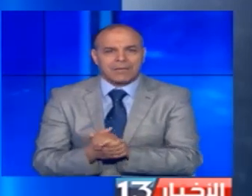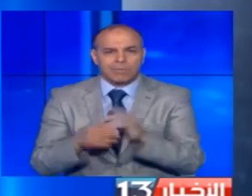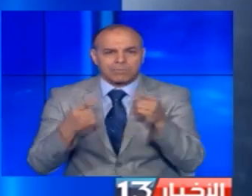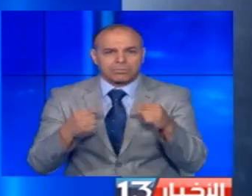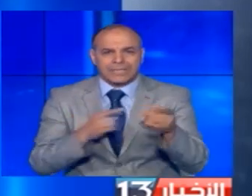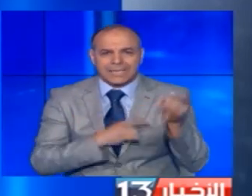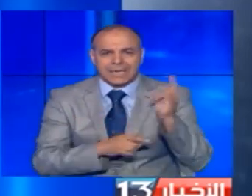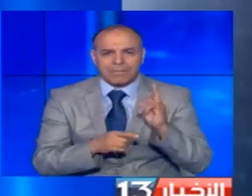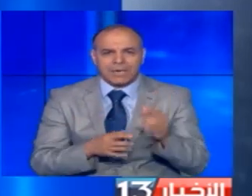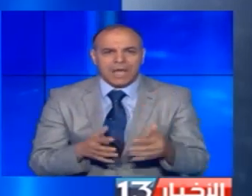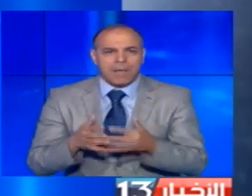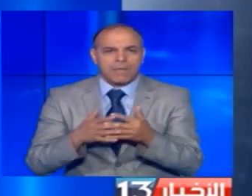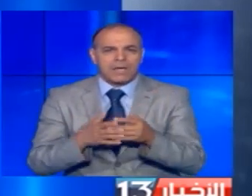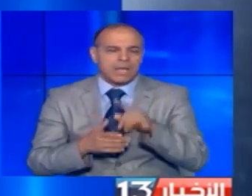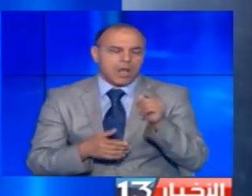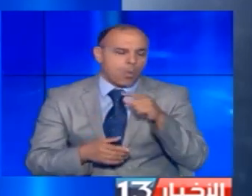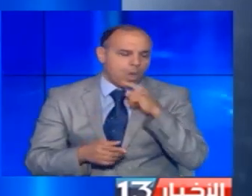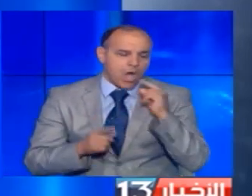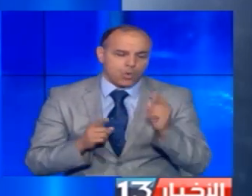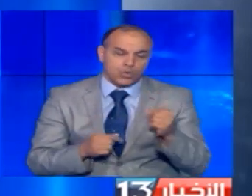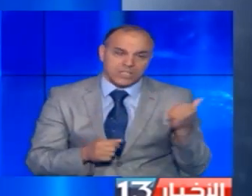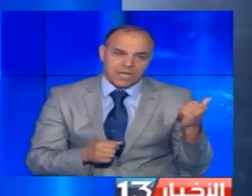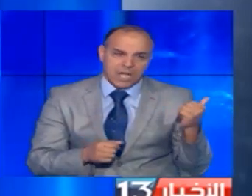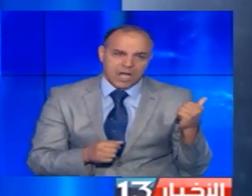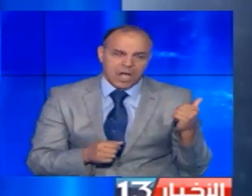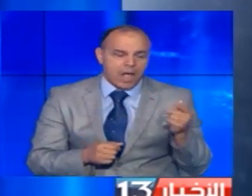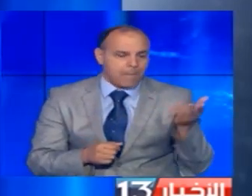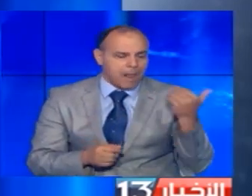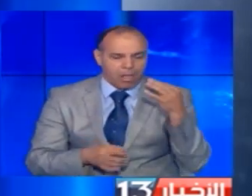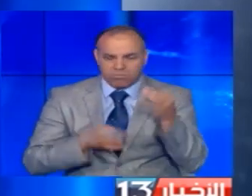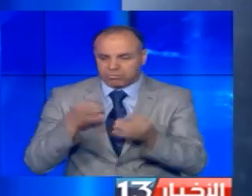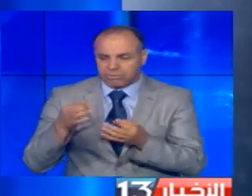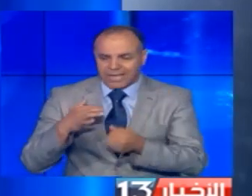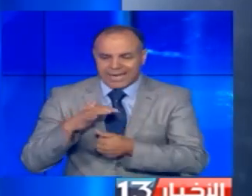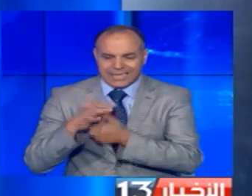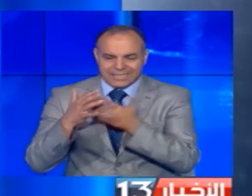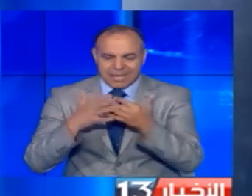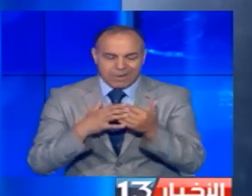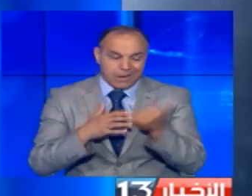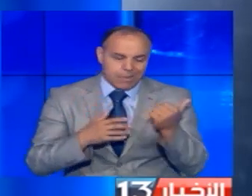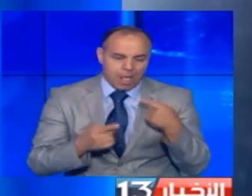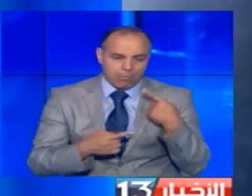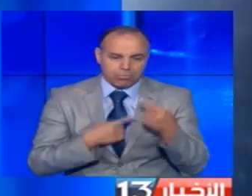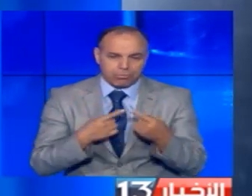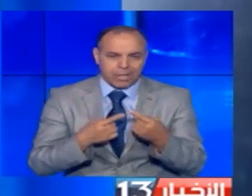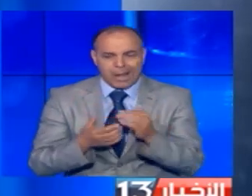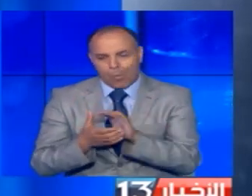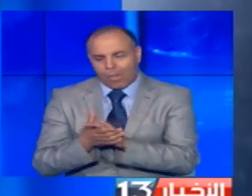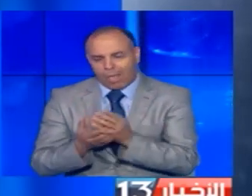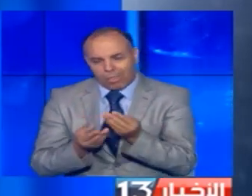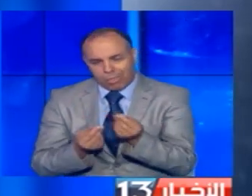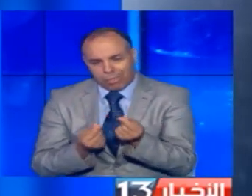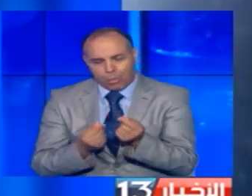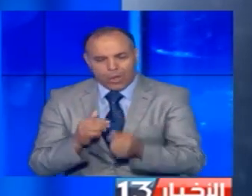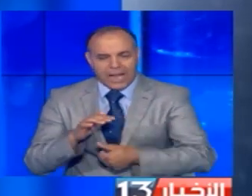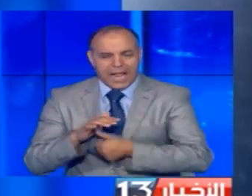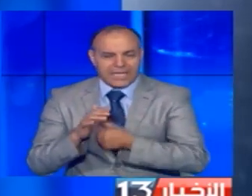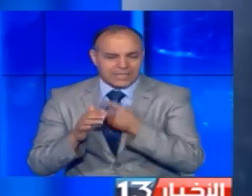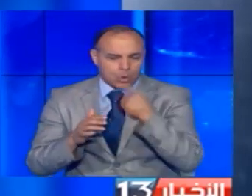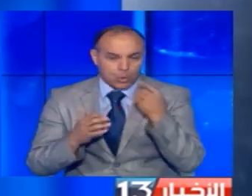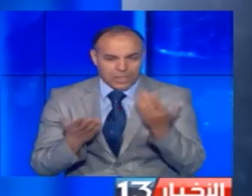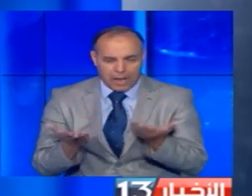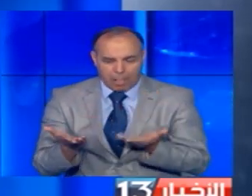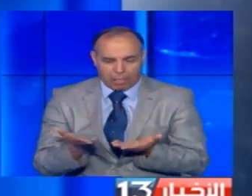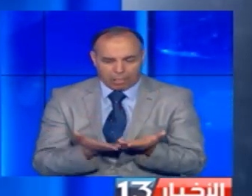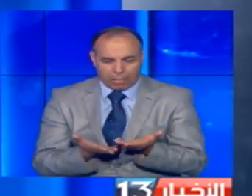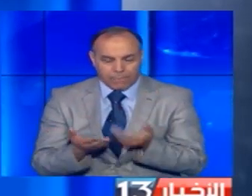تاريخيه بين الولايات المتحده وروسيا تتتالى تصريحات الرئيس الامريكي دونالد ترامب البدايه الى نظيره الروسي فلاديمير بوتين